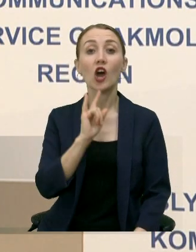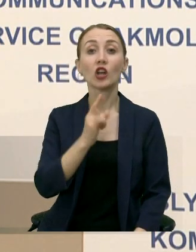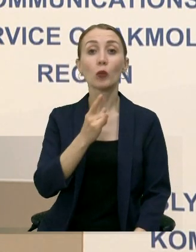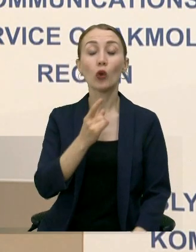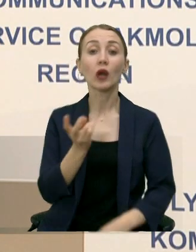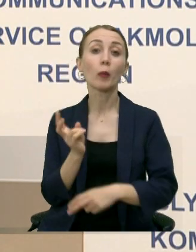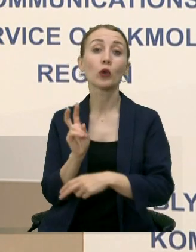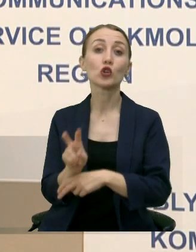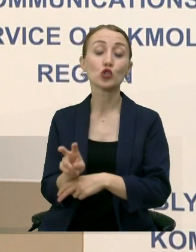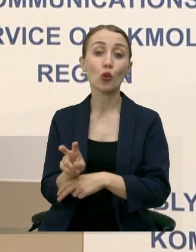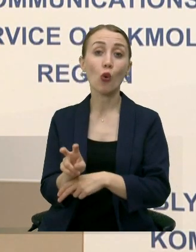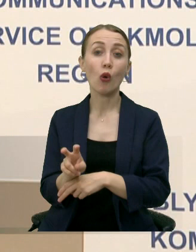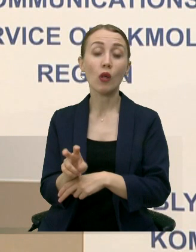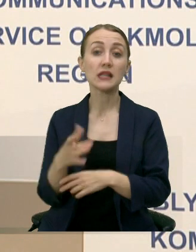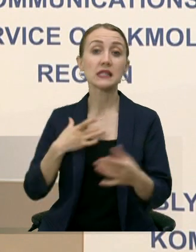синяками.